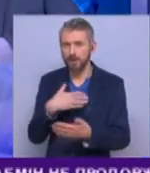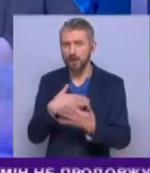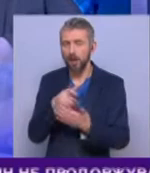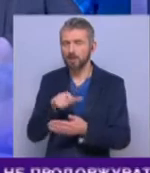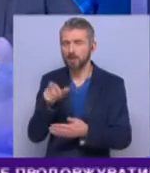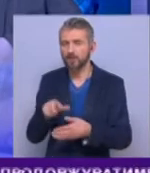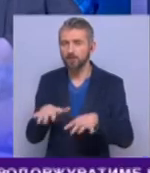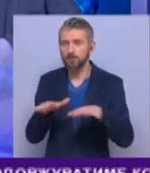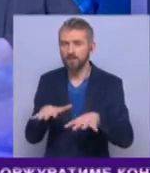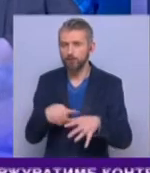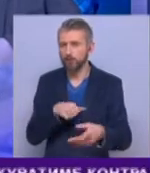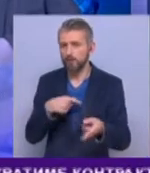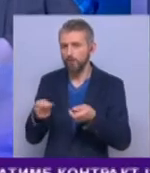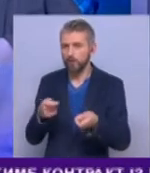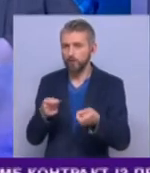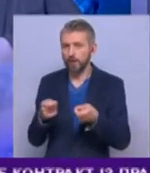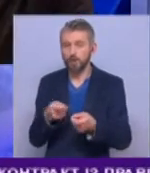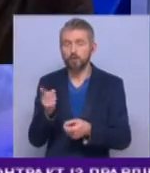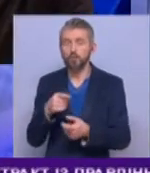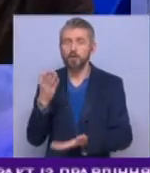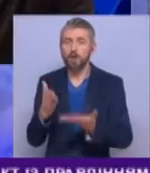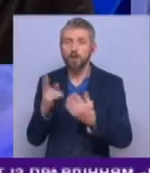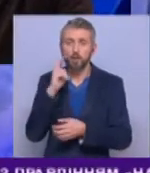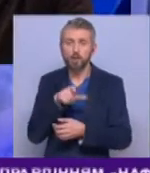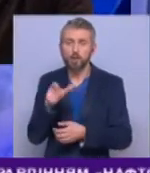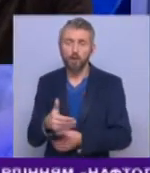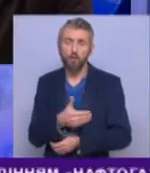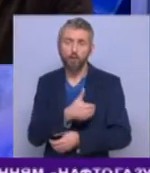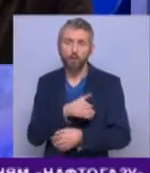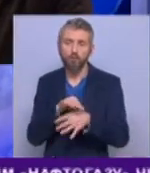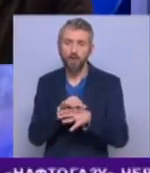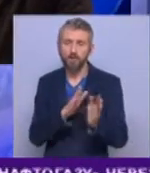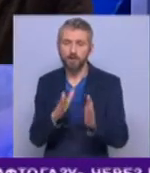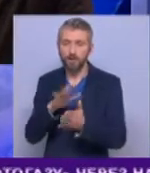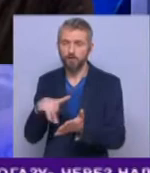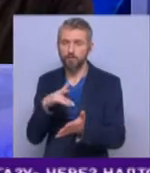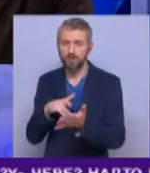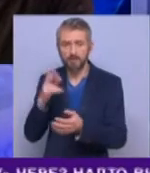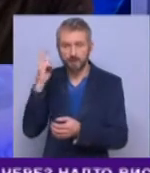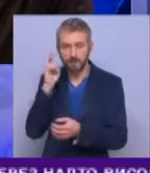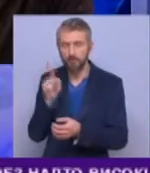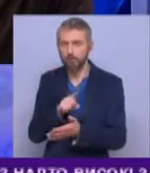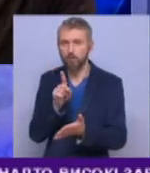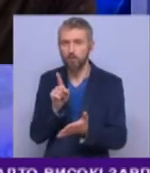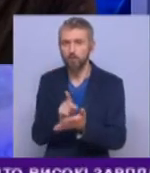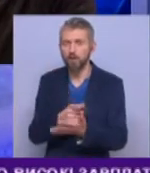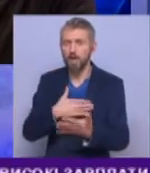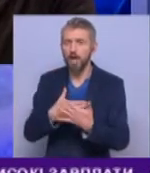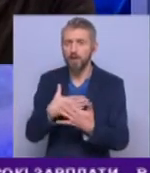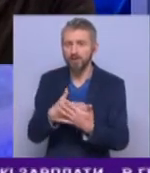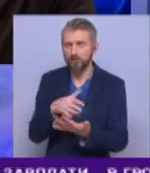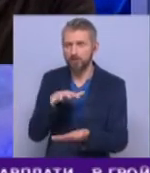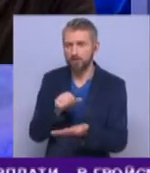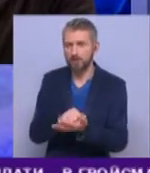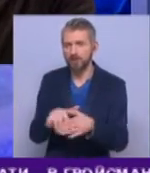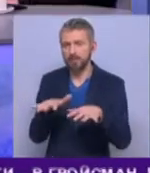активістів місцевого самоврядування. Тому, якщо кияни хочуть навести лад у місті Києві, вони повинні активніше